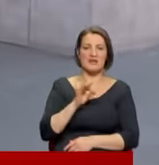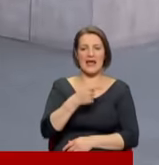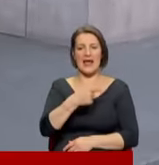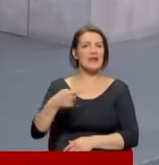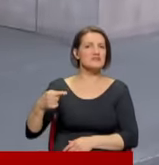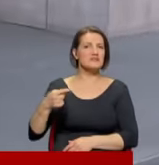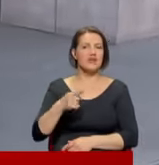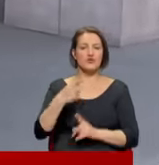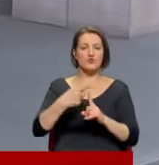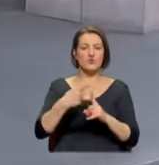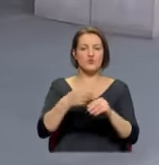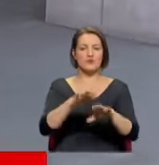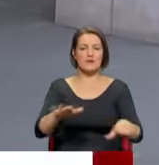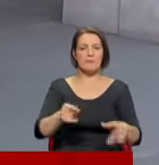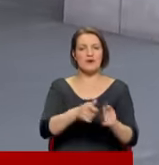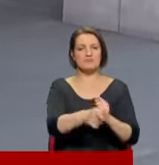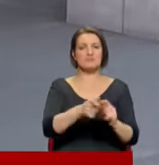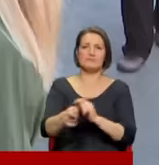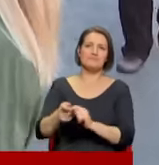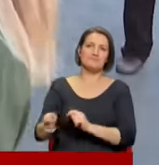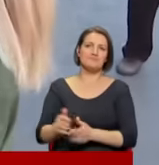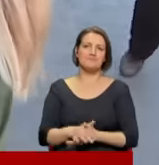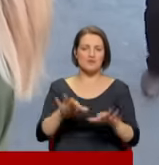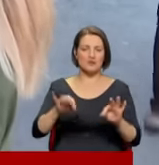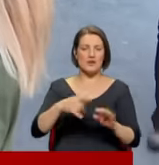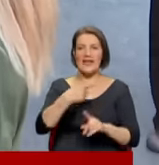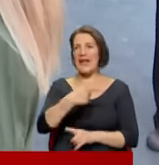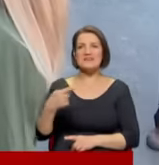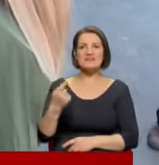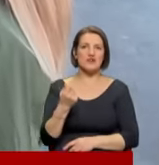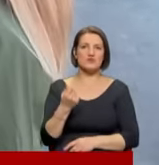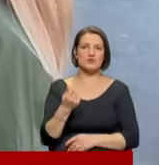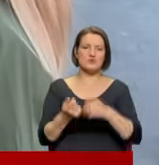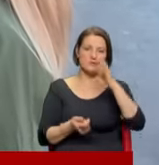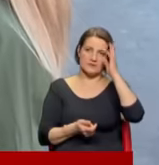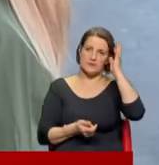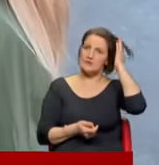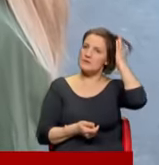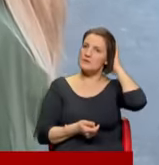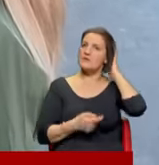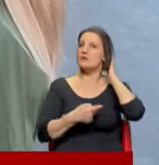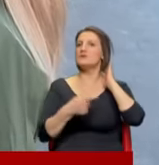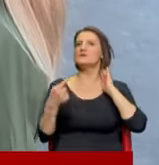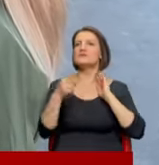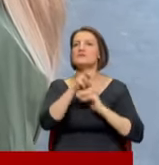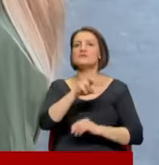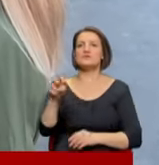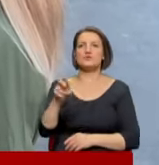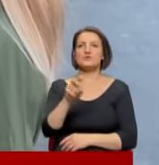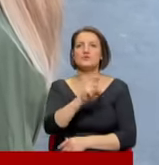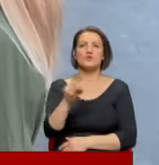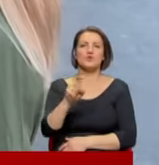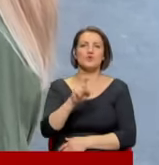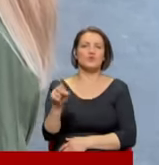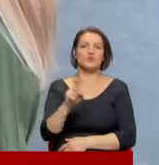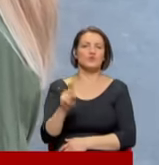Eksi bakiyeden torunlarının harçlıklarını karşıladı. Şu an eksi kaçtasınız? Eksi 8, işte